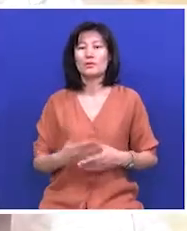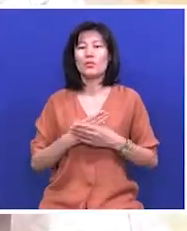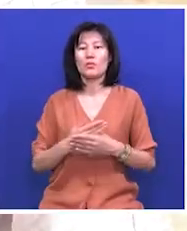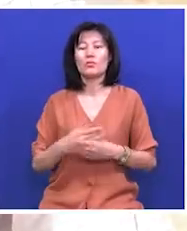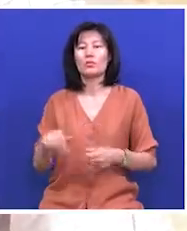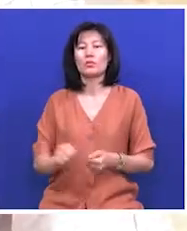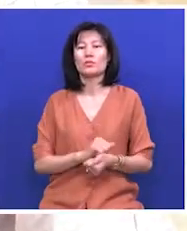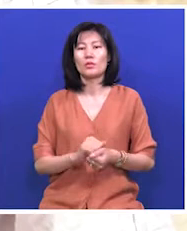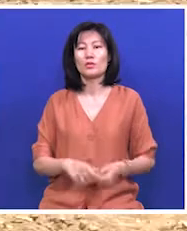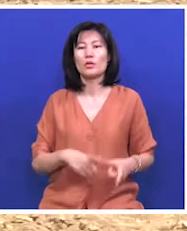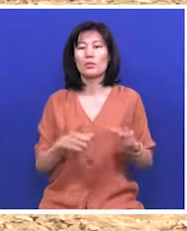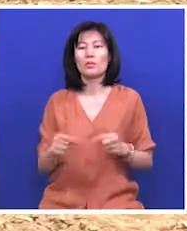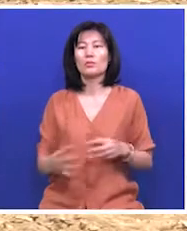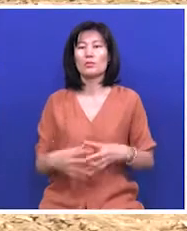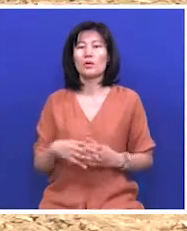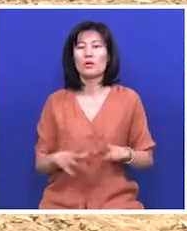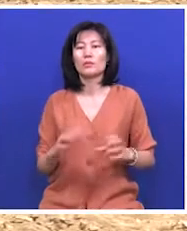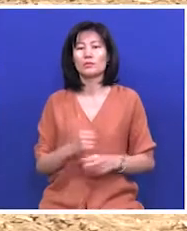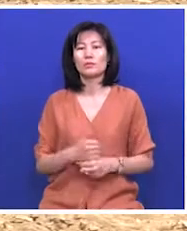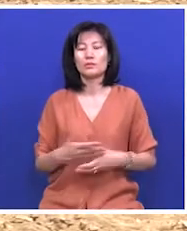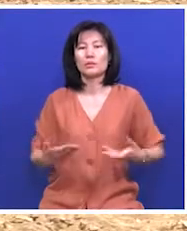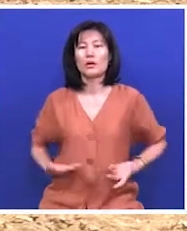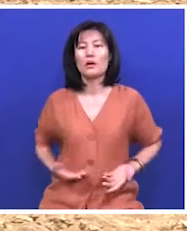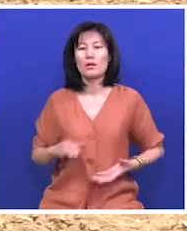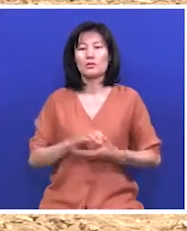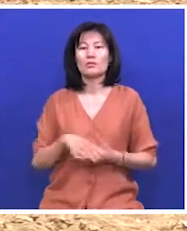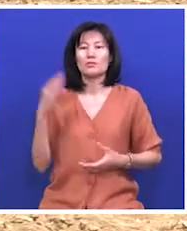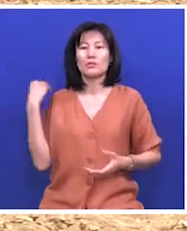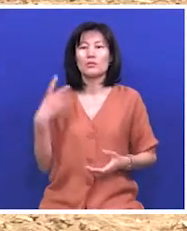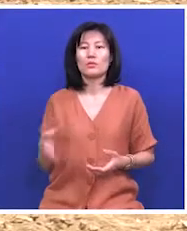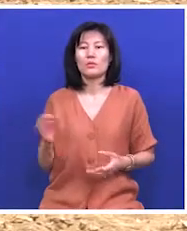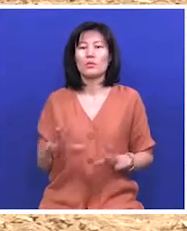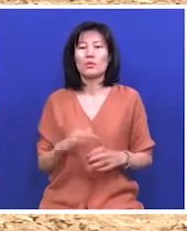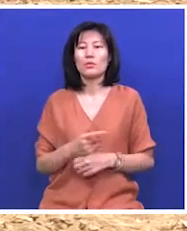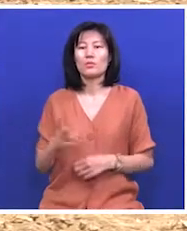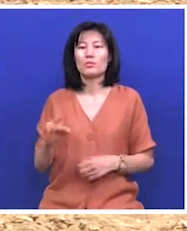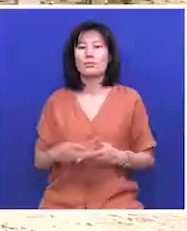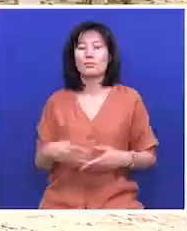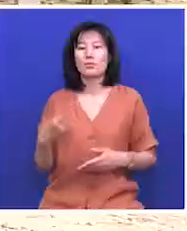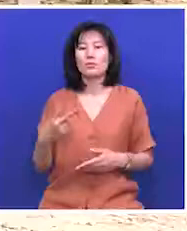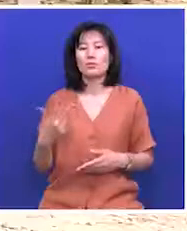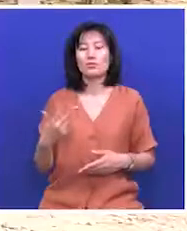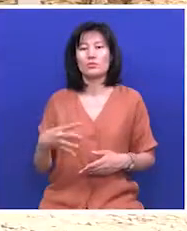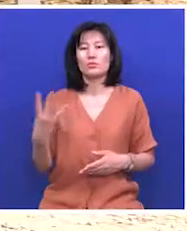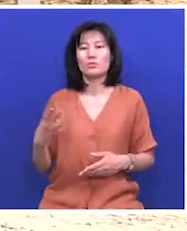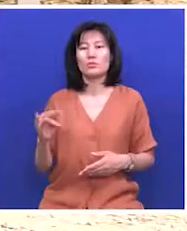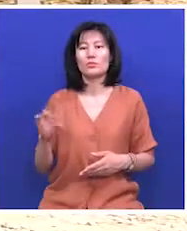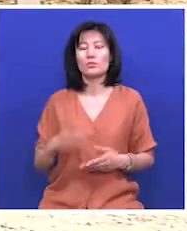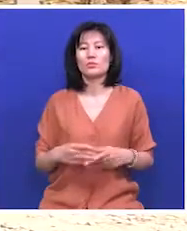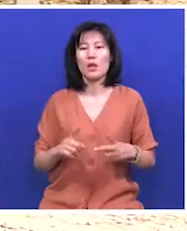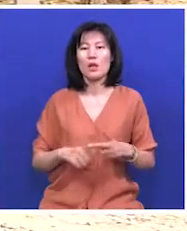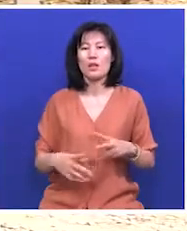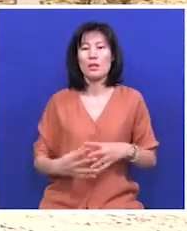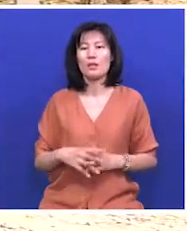берілетін қаржылай көмекке құжаттарын өткізіпті. Ауыл тұрғындарының жағдайымен танысу үшін Түркістан облысының әкімі Өмірзақ Шөкеев 3-4 рет үкімет